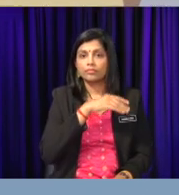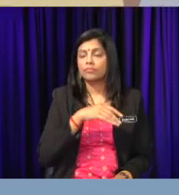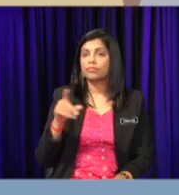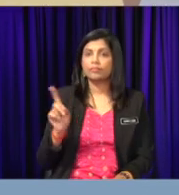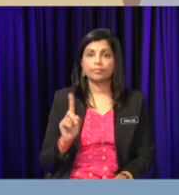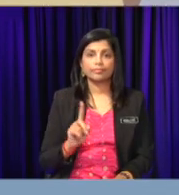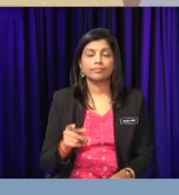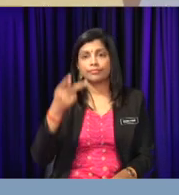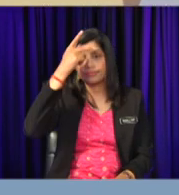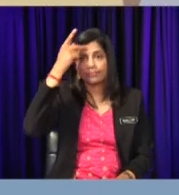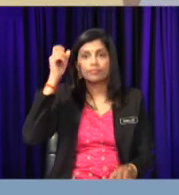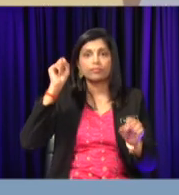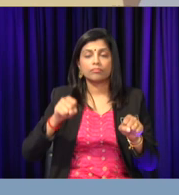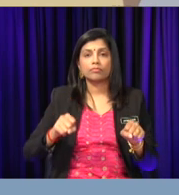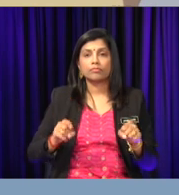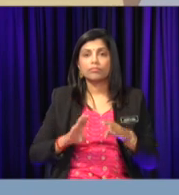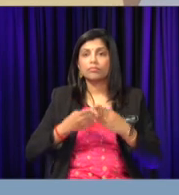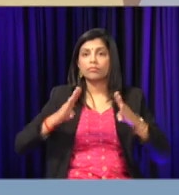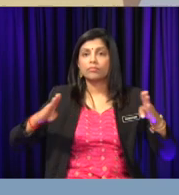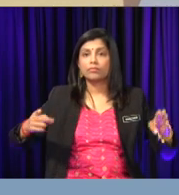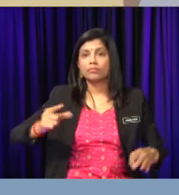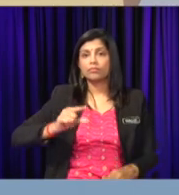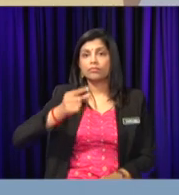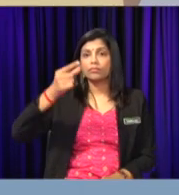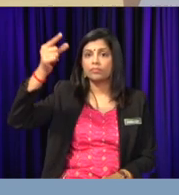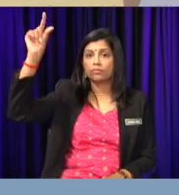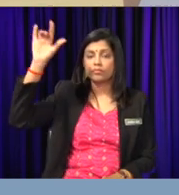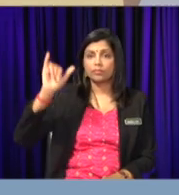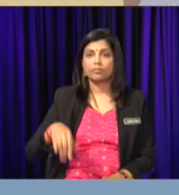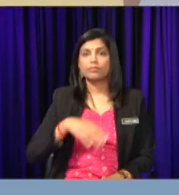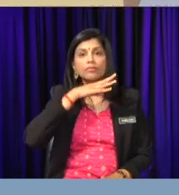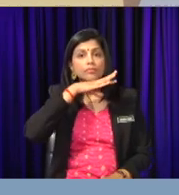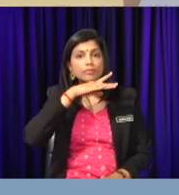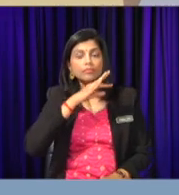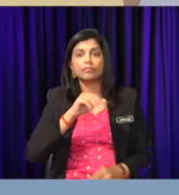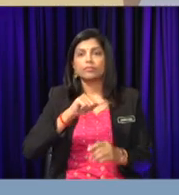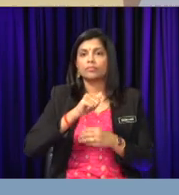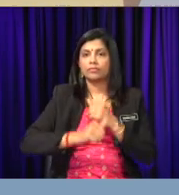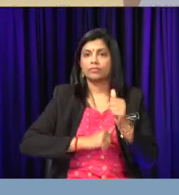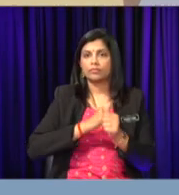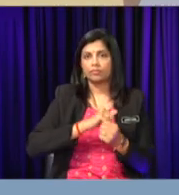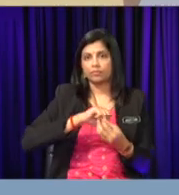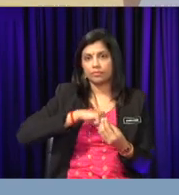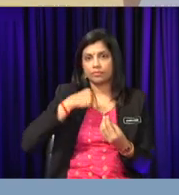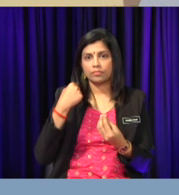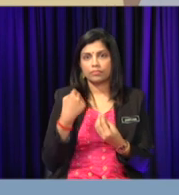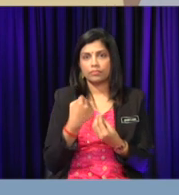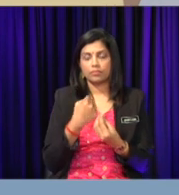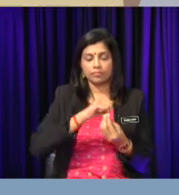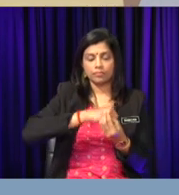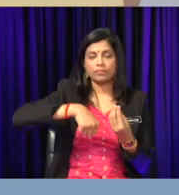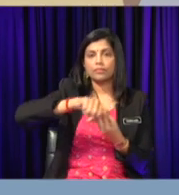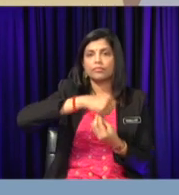oke maksudnya dia mencadangkan supaya dia menegue sikat Jiran ataupun penduduk